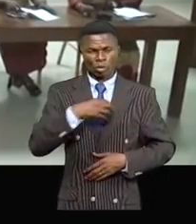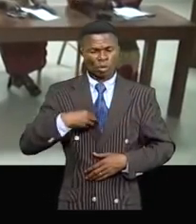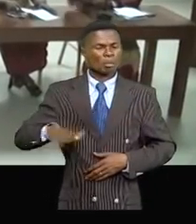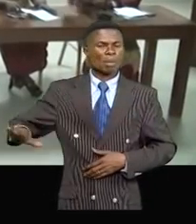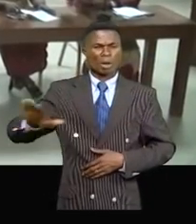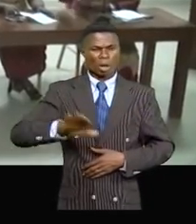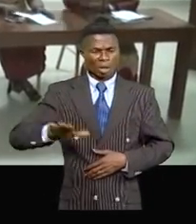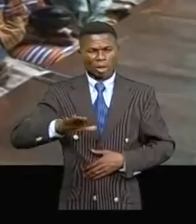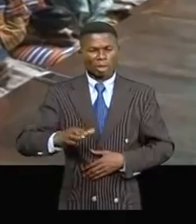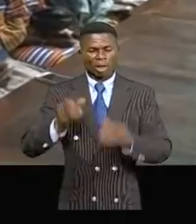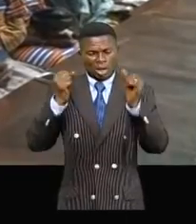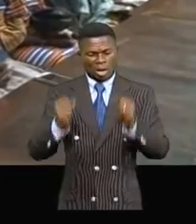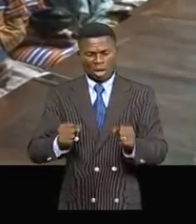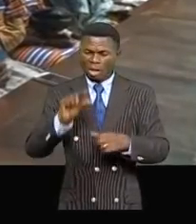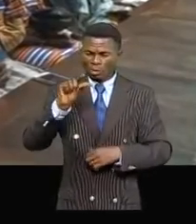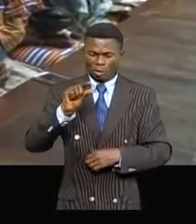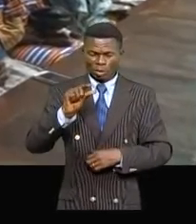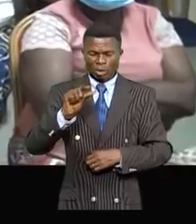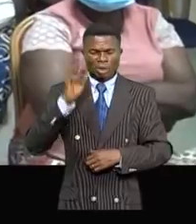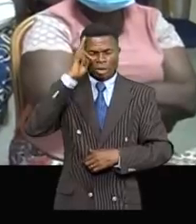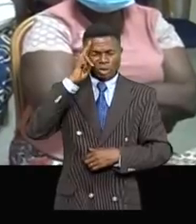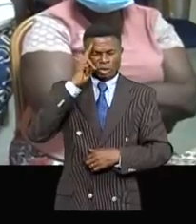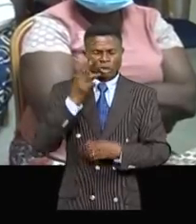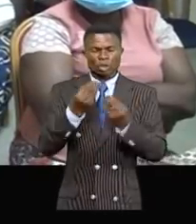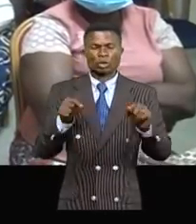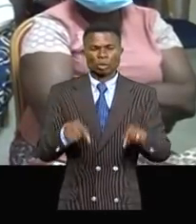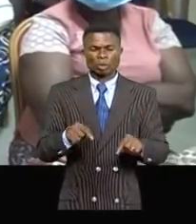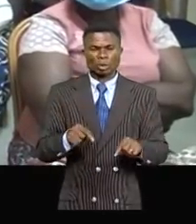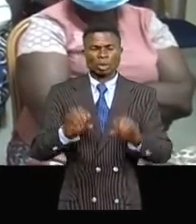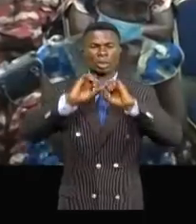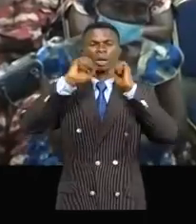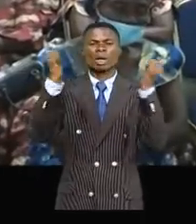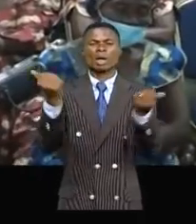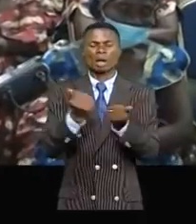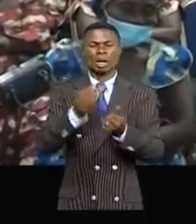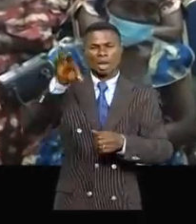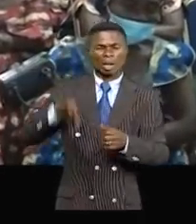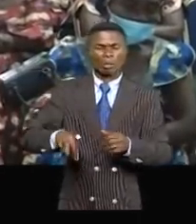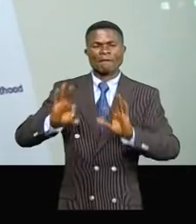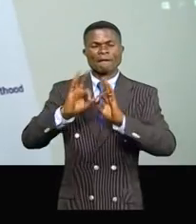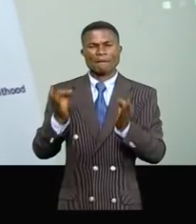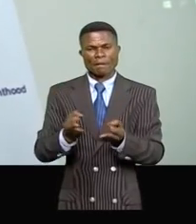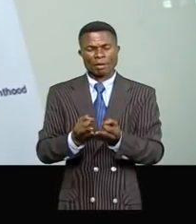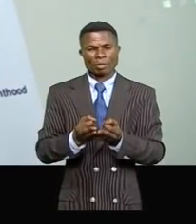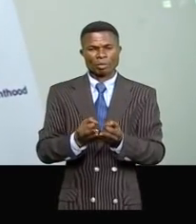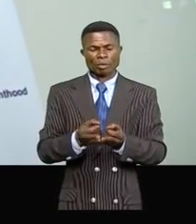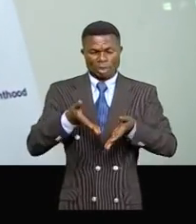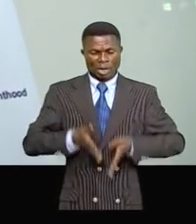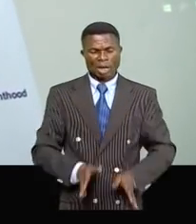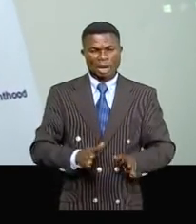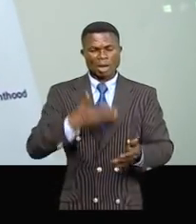bords de s'arrêter un instant pour s'interroger sur leur sort. Celle de l'Association pour le bien-être familial et naissance